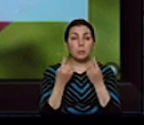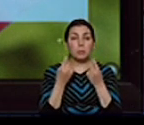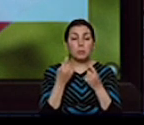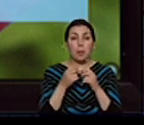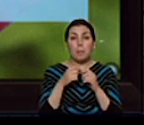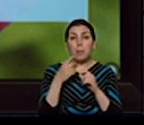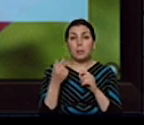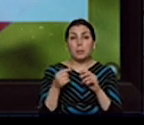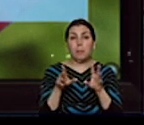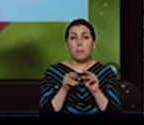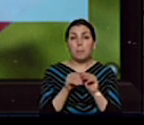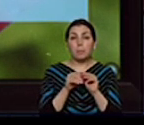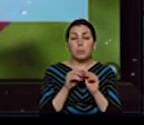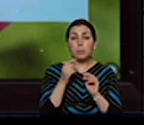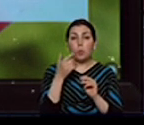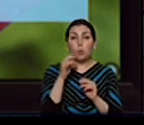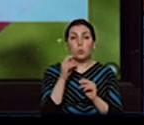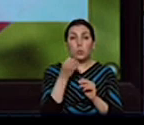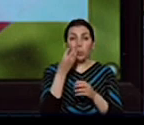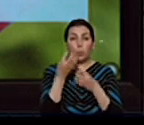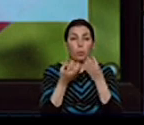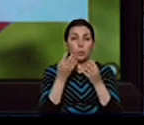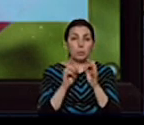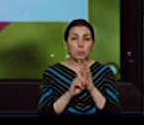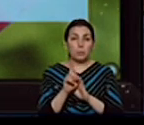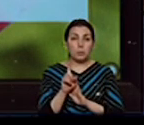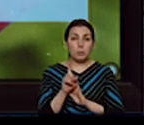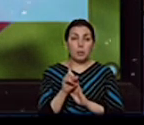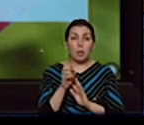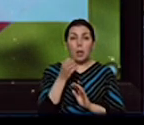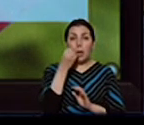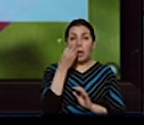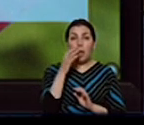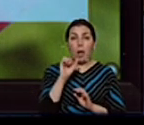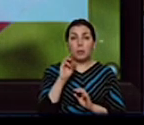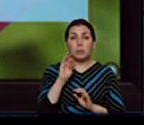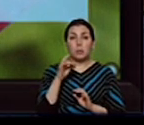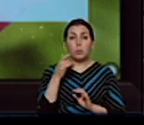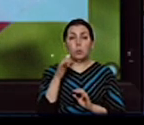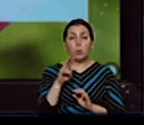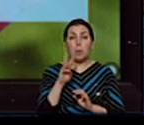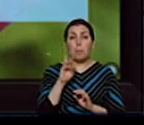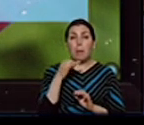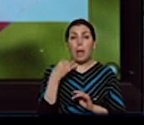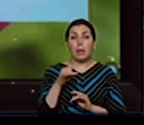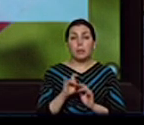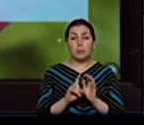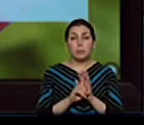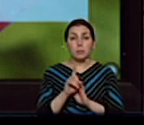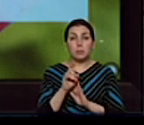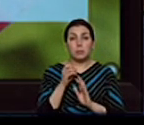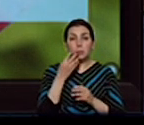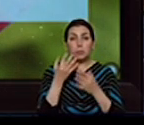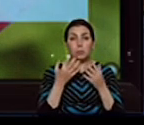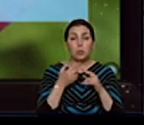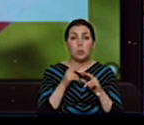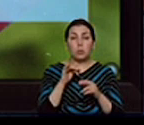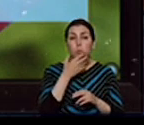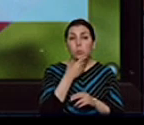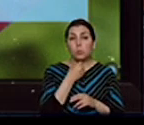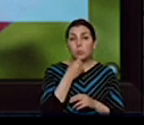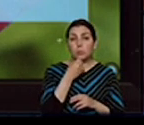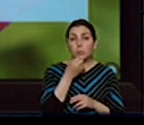ko'karib, barglar bilan birga g'unchalar o'sib chiqadi. Atirgul may oylarida ochila boshlaydi. Uning